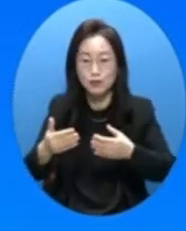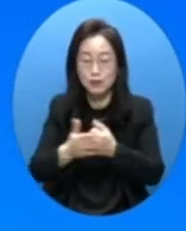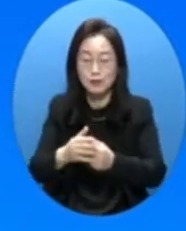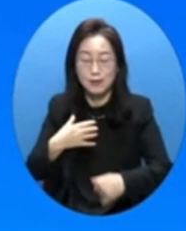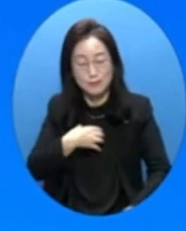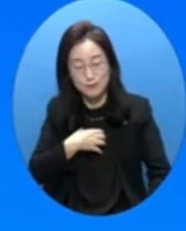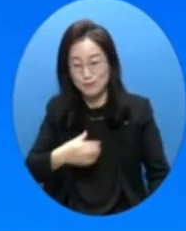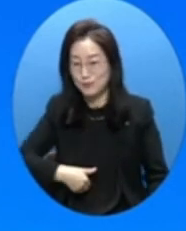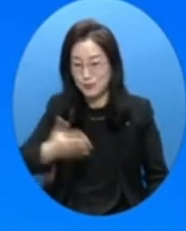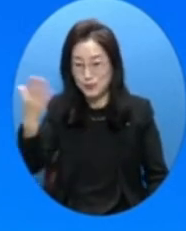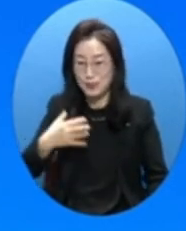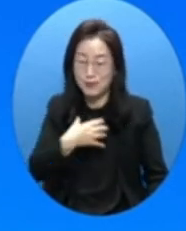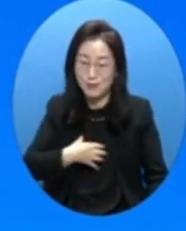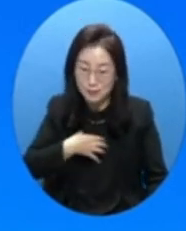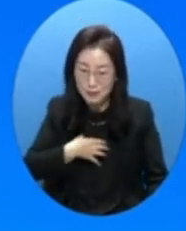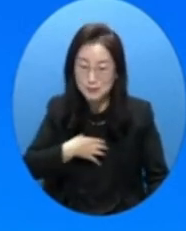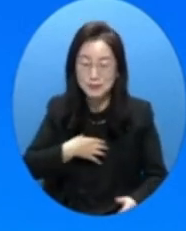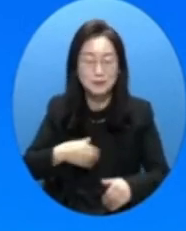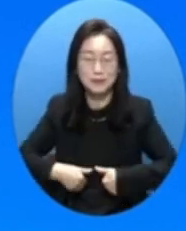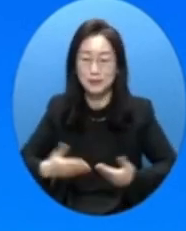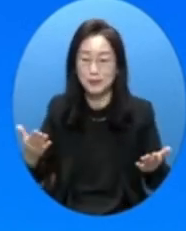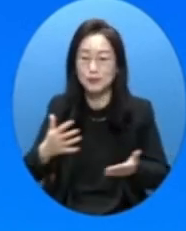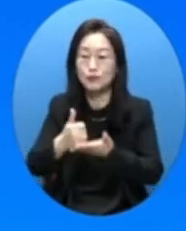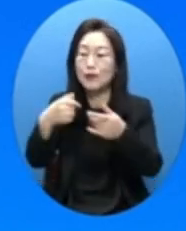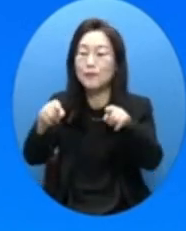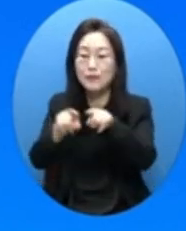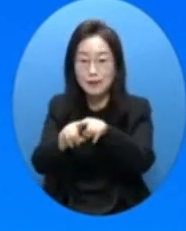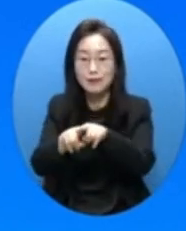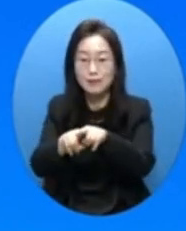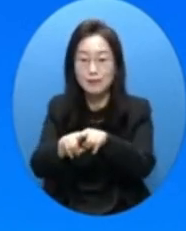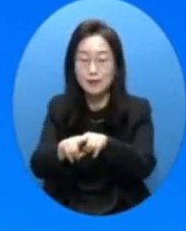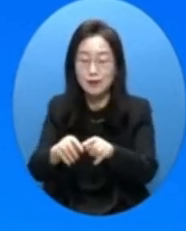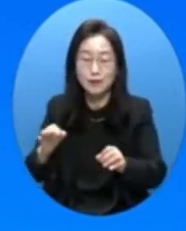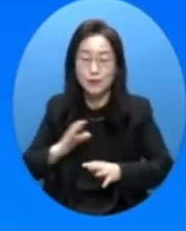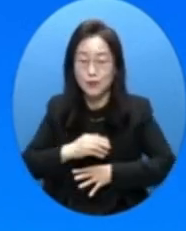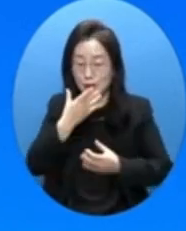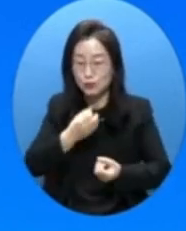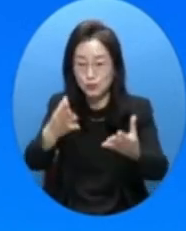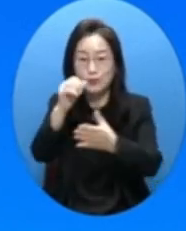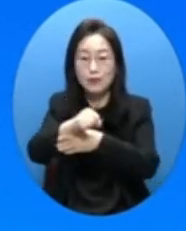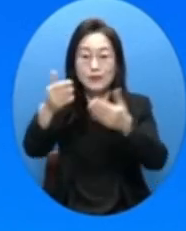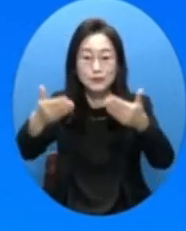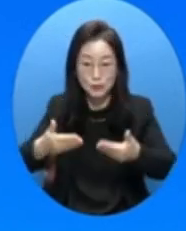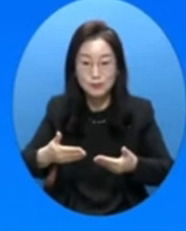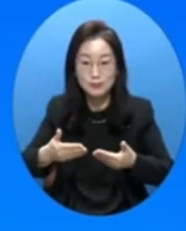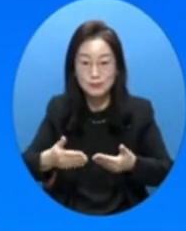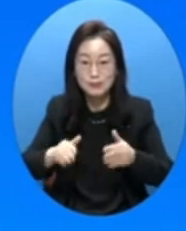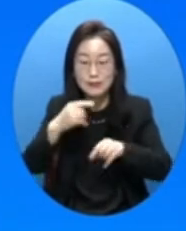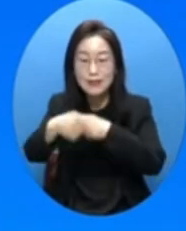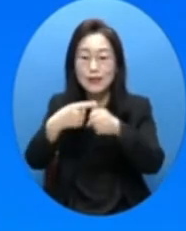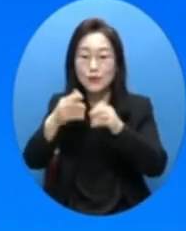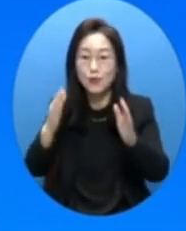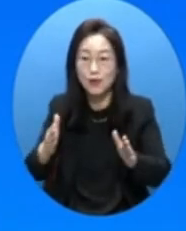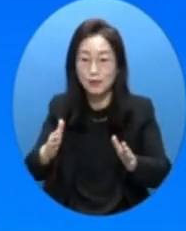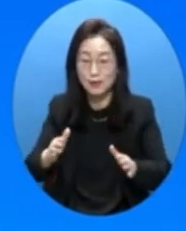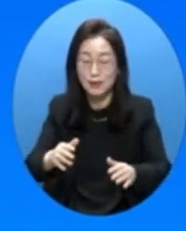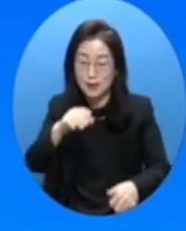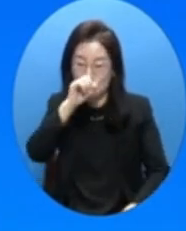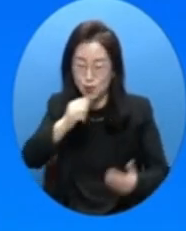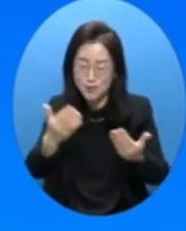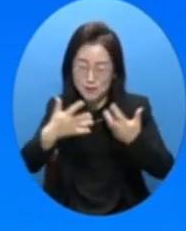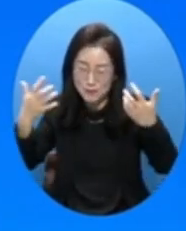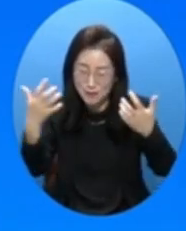것이 없습니다. 걱정할 것이 없습니다. 주님이 함께하셔서 우리에게 놀라운 축복을 허락해주고 계셔서 올 한해 우리에게 좋은 일이